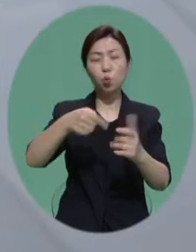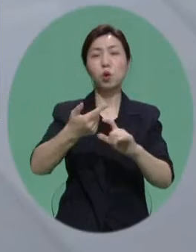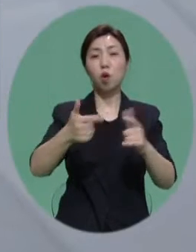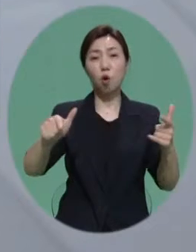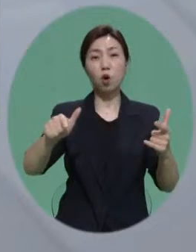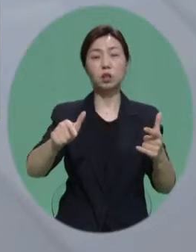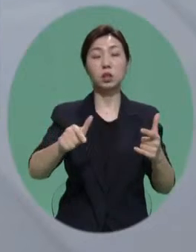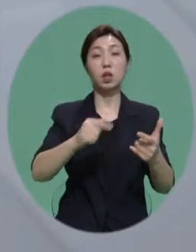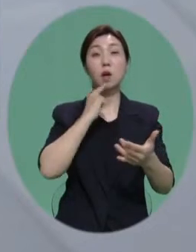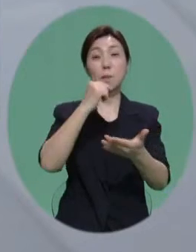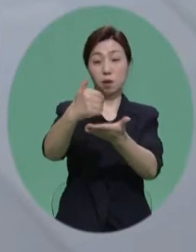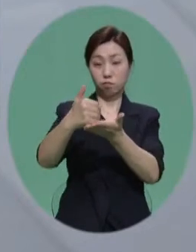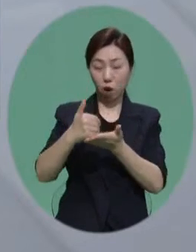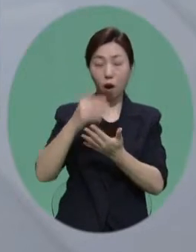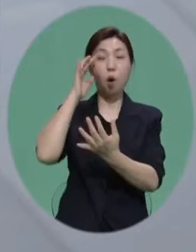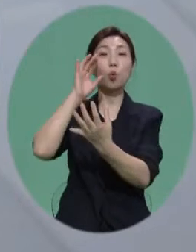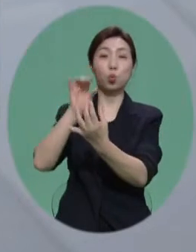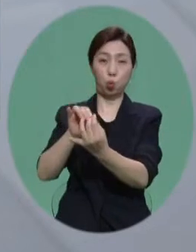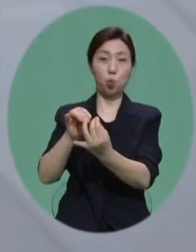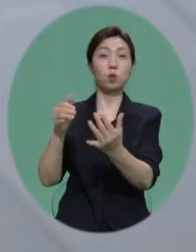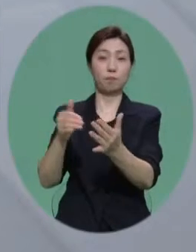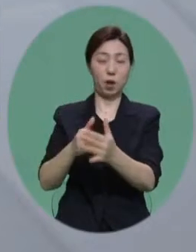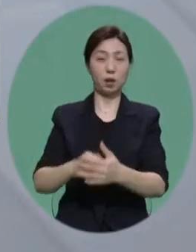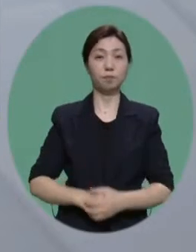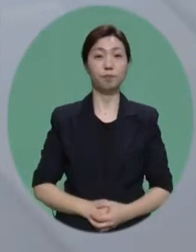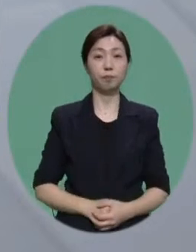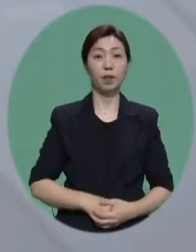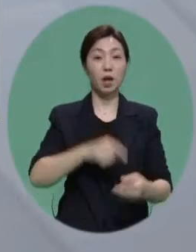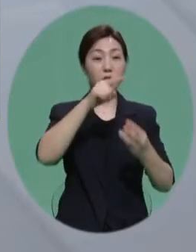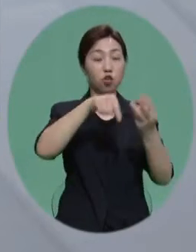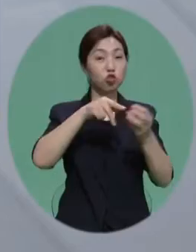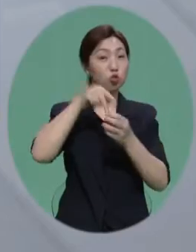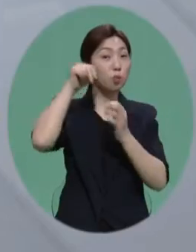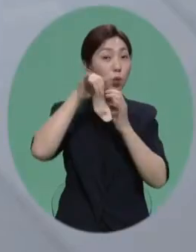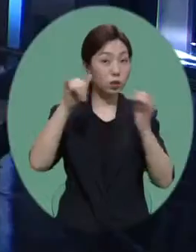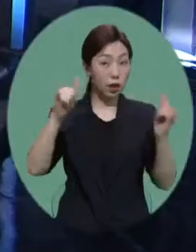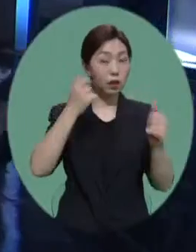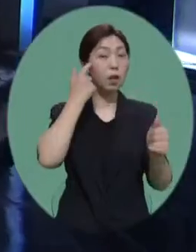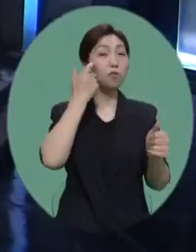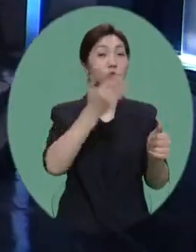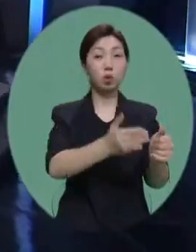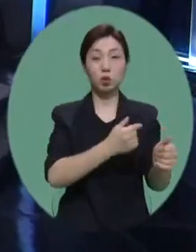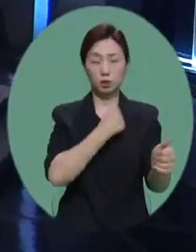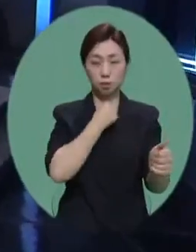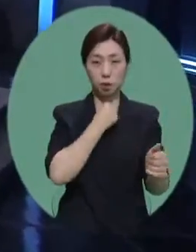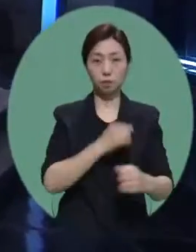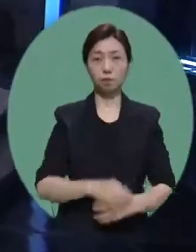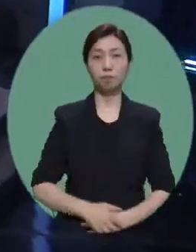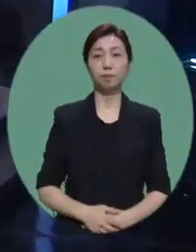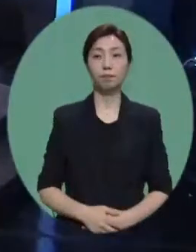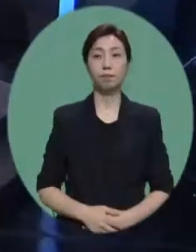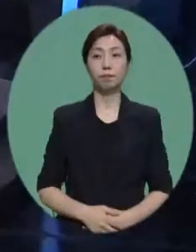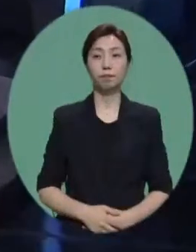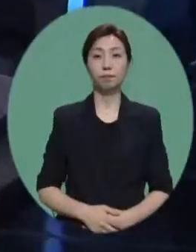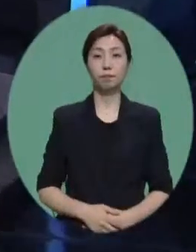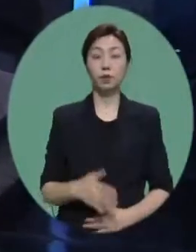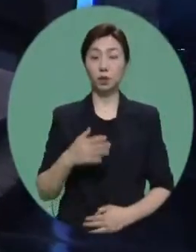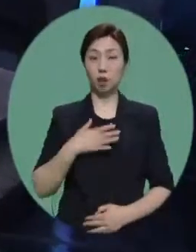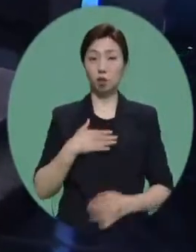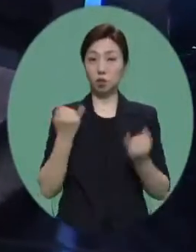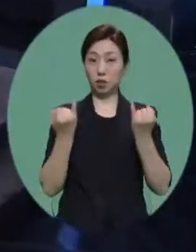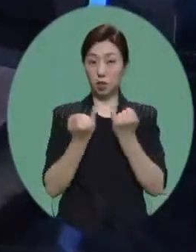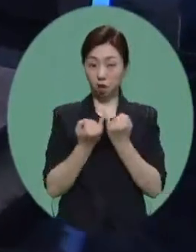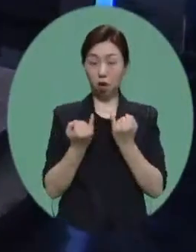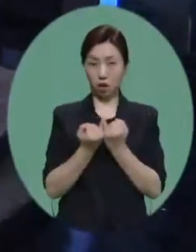드리고요 자요 즐길 후보 님께 1 질문을 드리겠습니다 이어서 4 저는 우리 여성들이